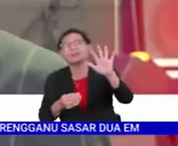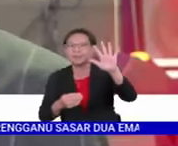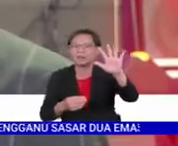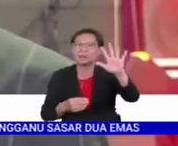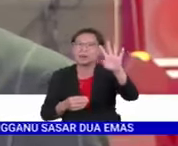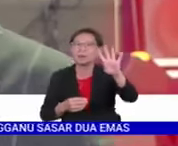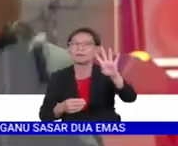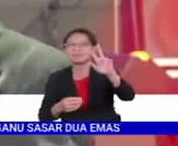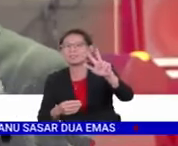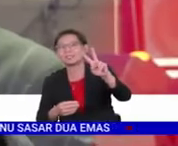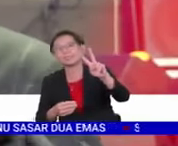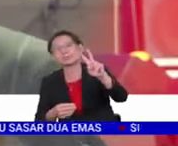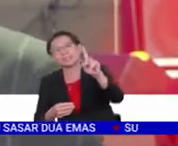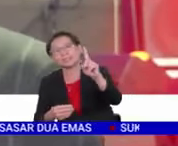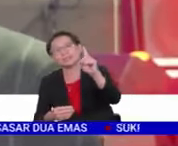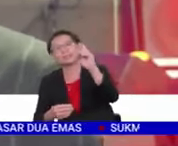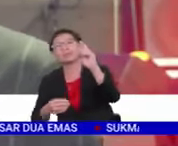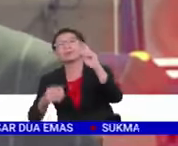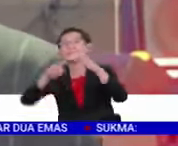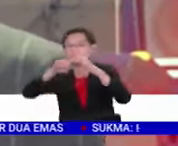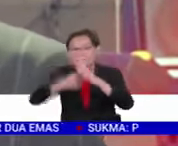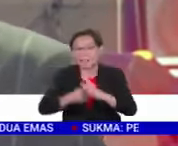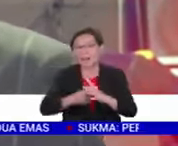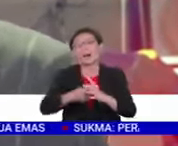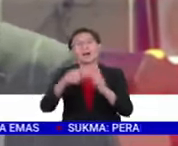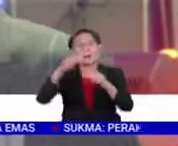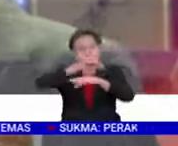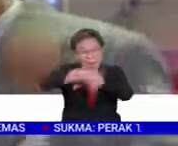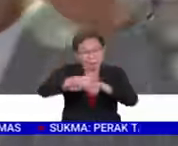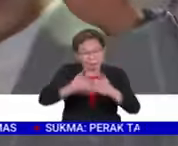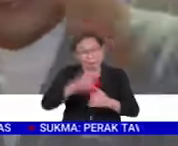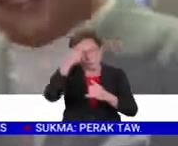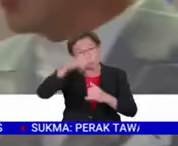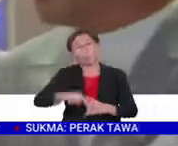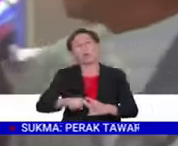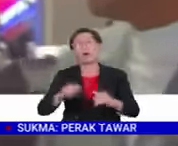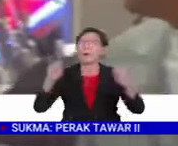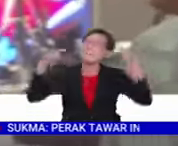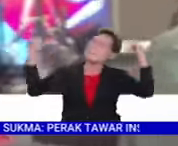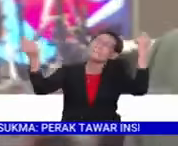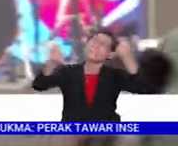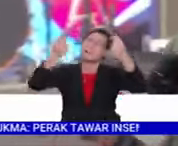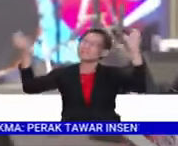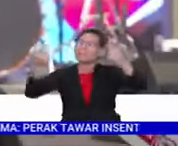ini bagi menyambut kemerdekaan. Ya. Yeah. Itu semangat kita ingat.